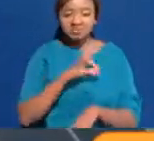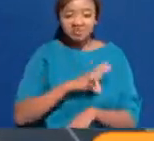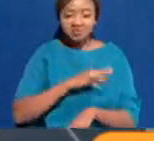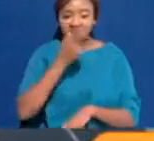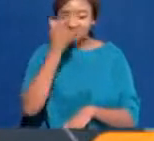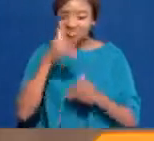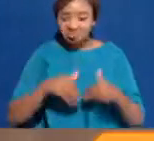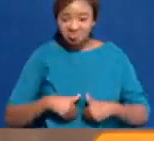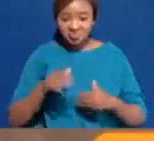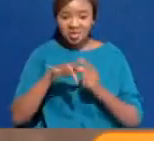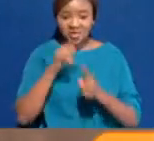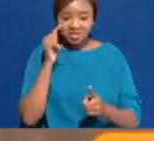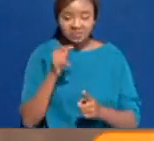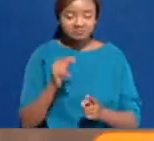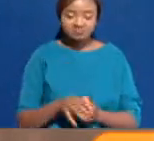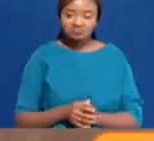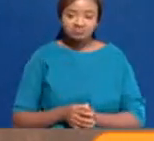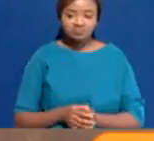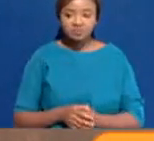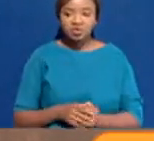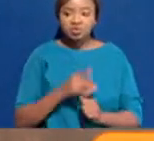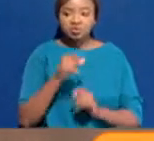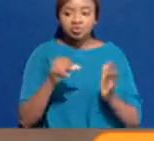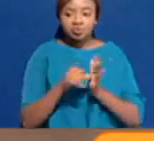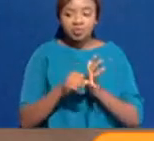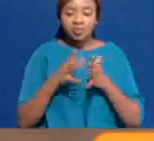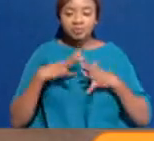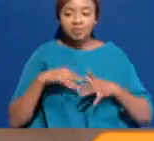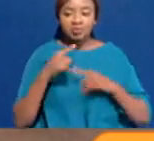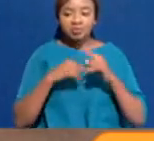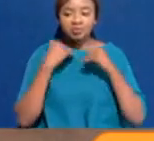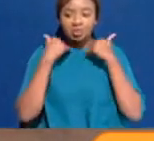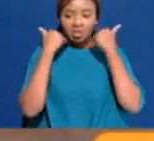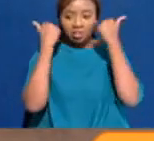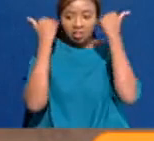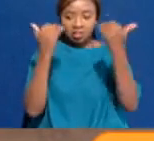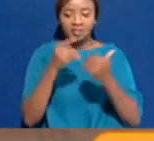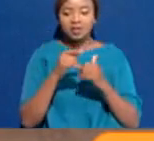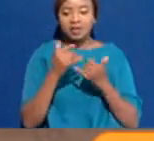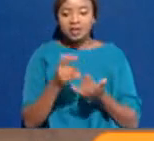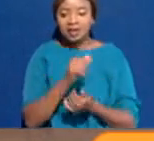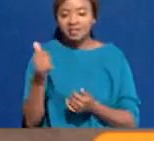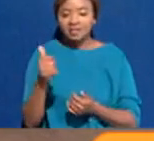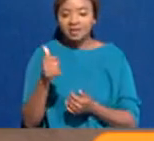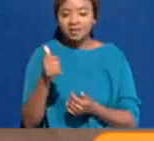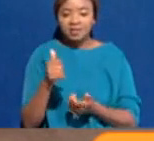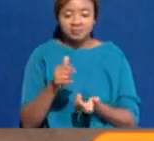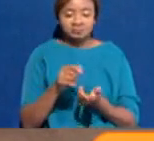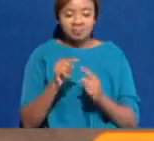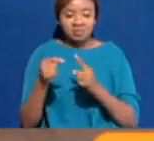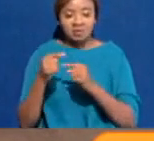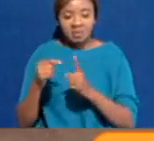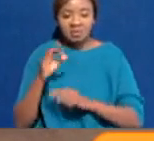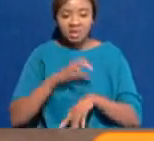vijana kuwawa. Swala la uhaba wa malisho linapozidi kuwachachawiza wenyeji na kuwa chanzo cha majeruhi ya mtutu wa bunduki, viongozi